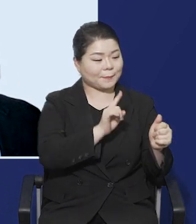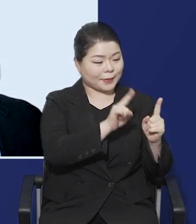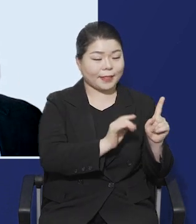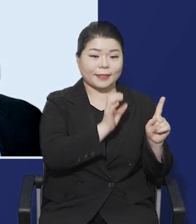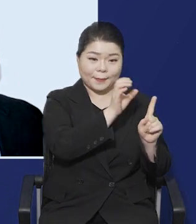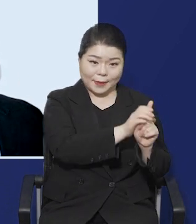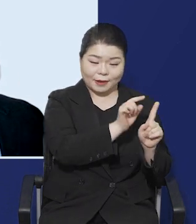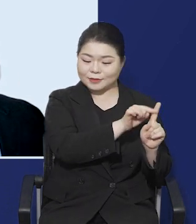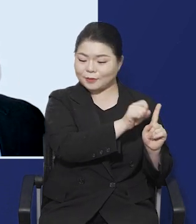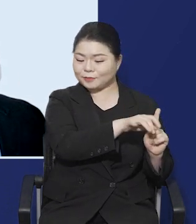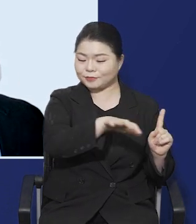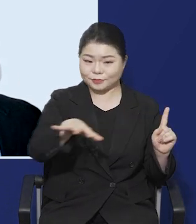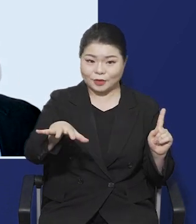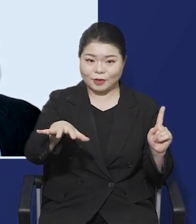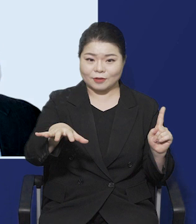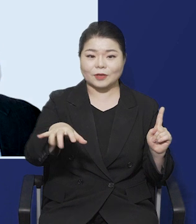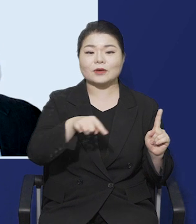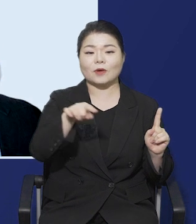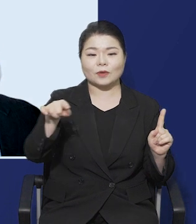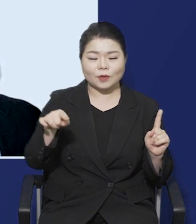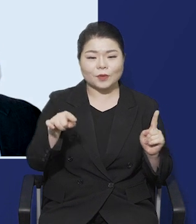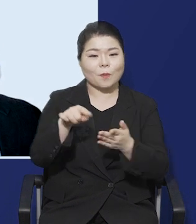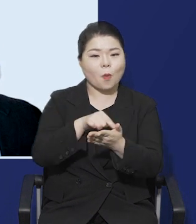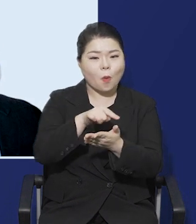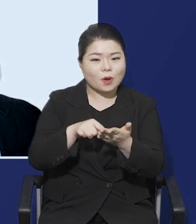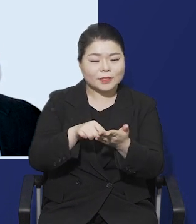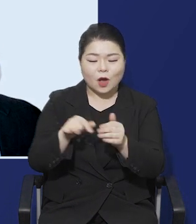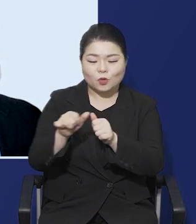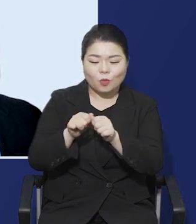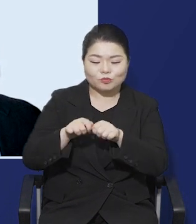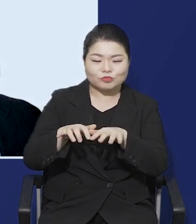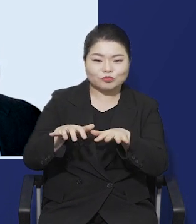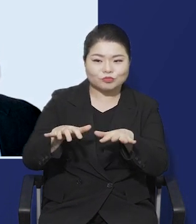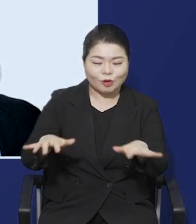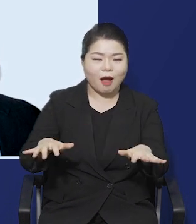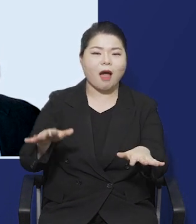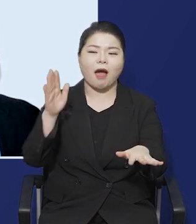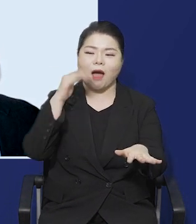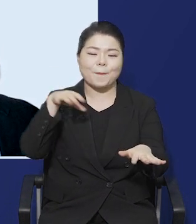그러한 영감이나 보상 등을 그 주변에 있는 사람들에게